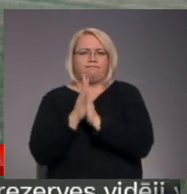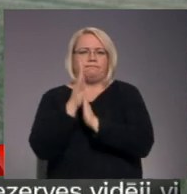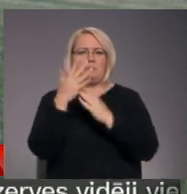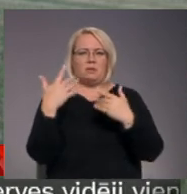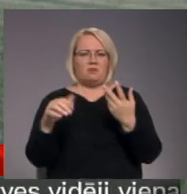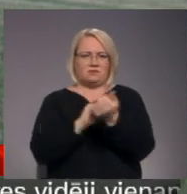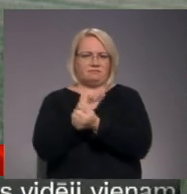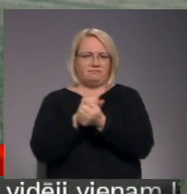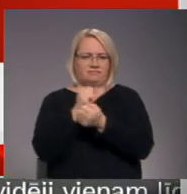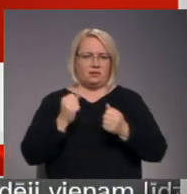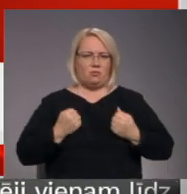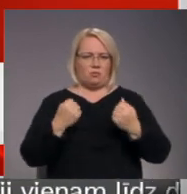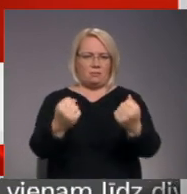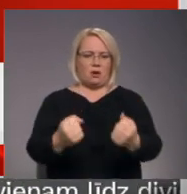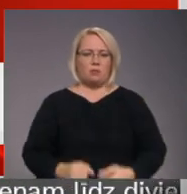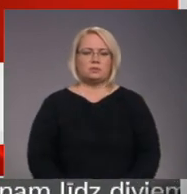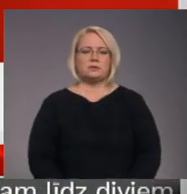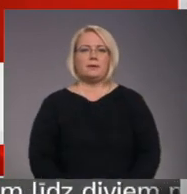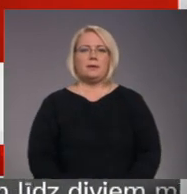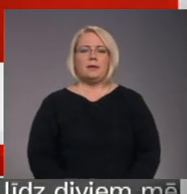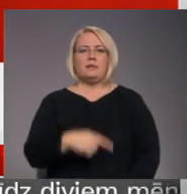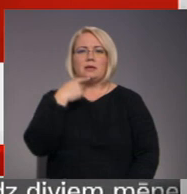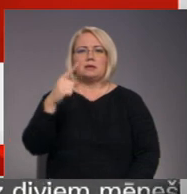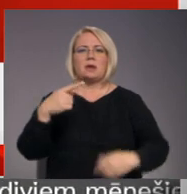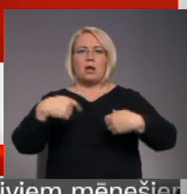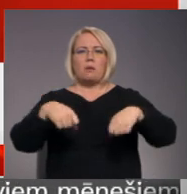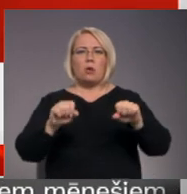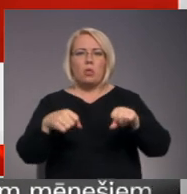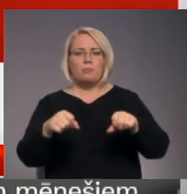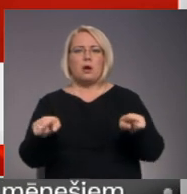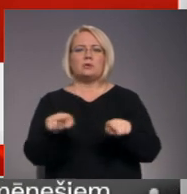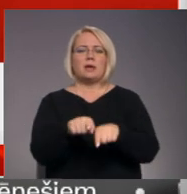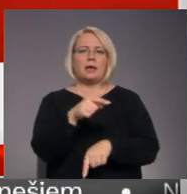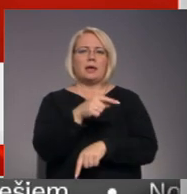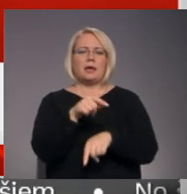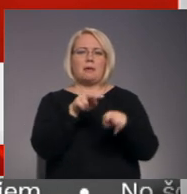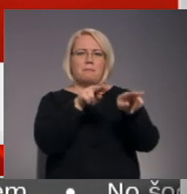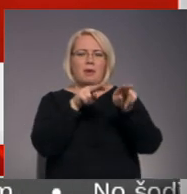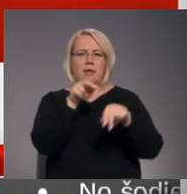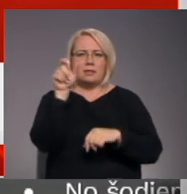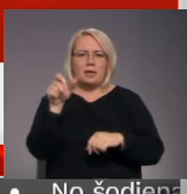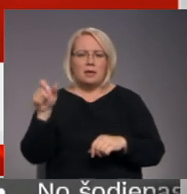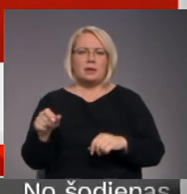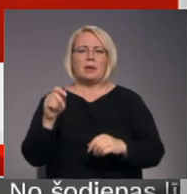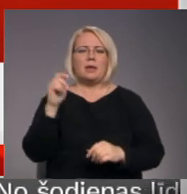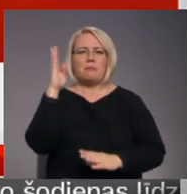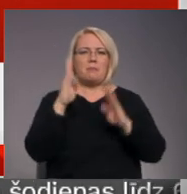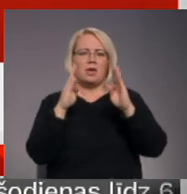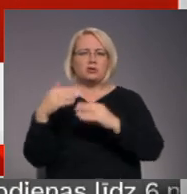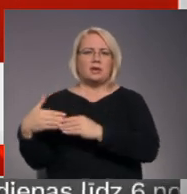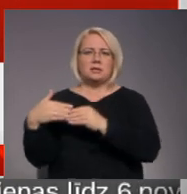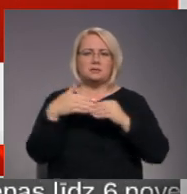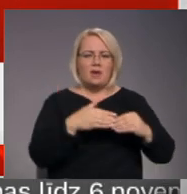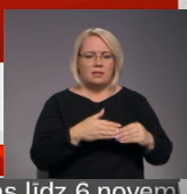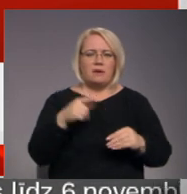porbraucis spori, tī protams, neko nautīja. Motobraucēji, varbūt arī mednieki, meža izvedēji, vēl visādi.